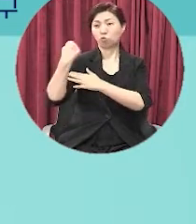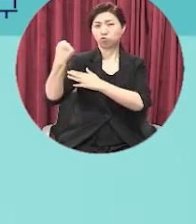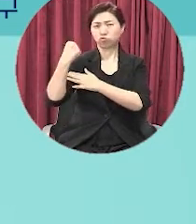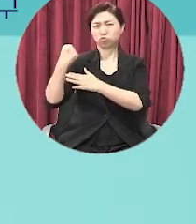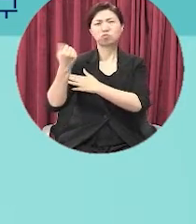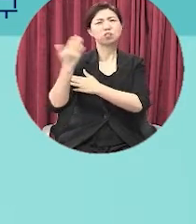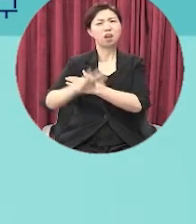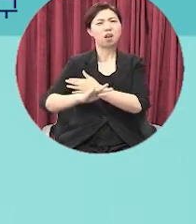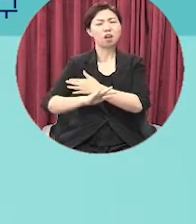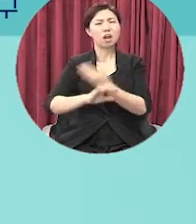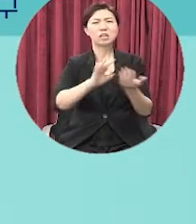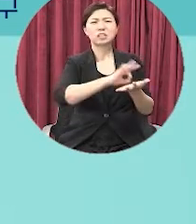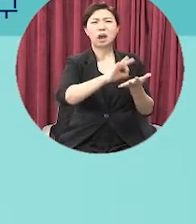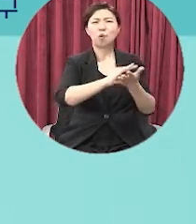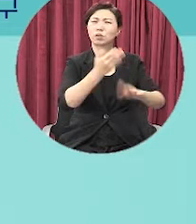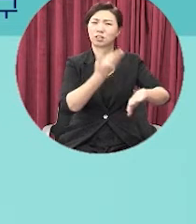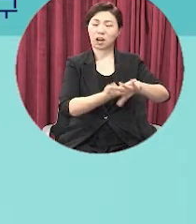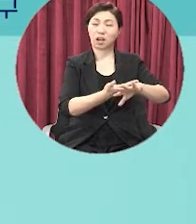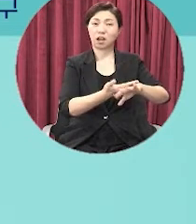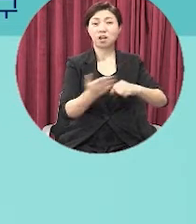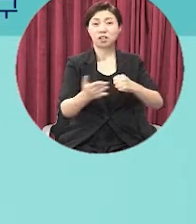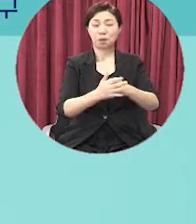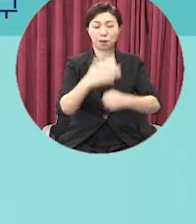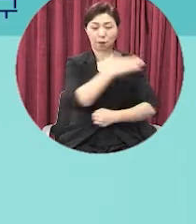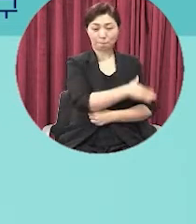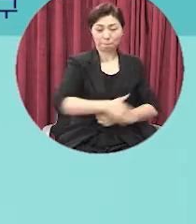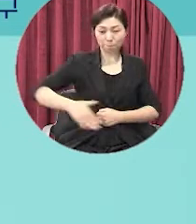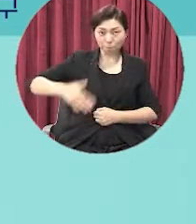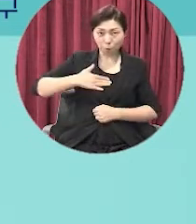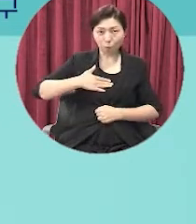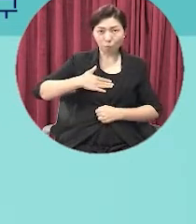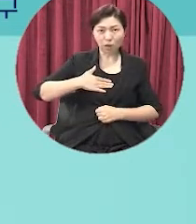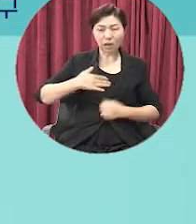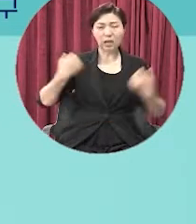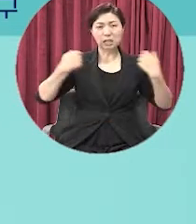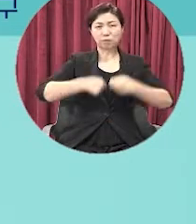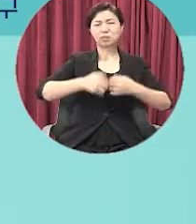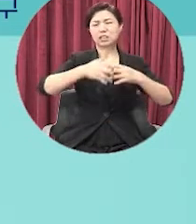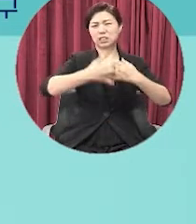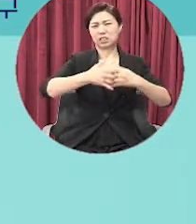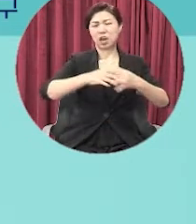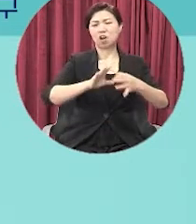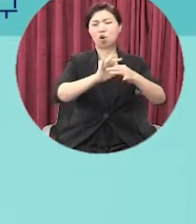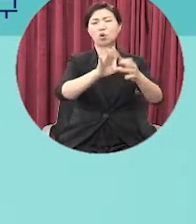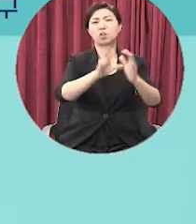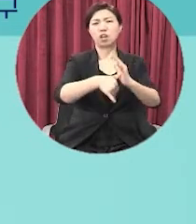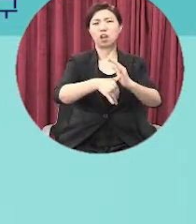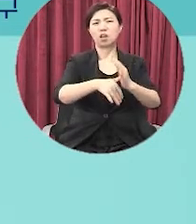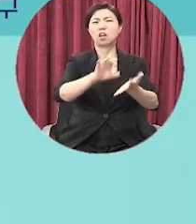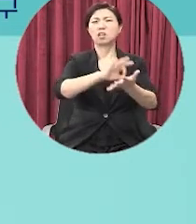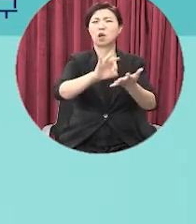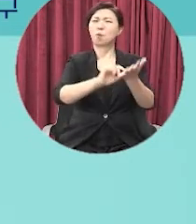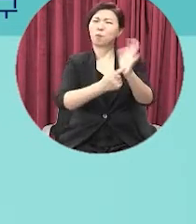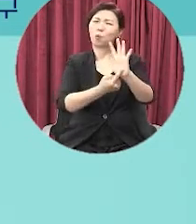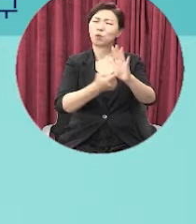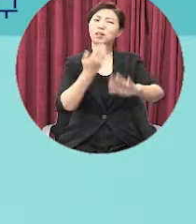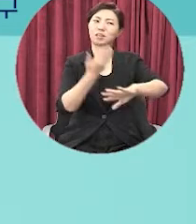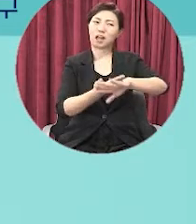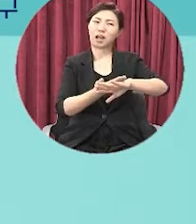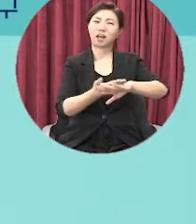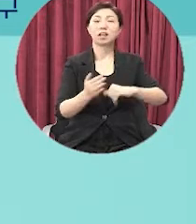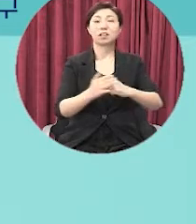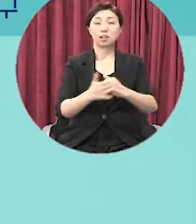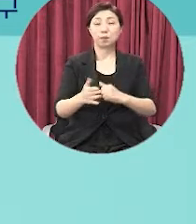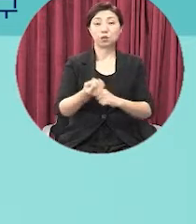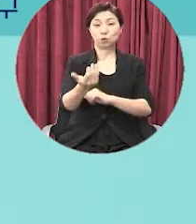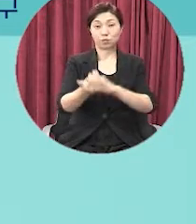사용하는 이런거 너 책의 자체가 다 안 맞게 되는 거죠 그렇게 것이 하게 들어오게 되면 이것은 굉장히 혼란을 불러 이렇게 거 기 때문에